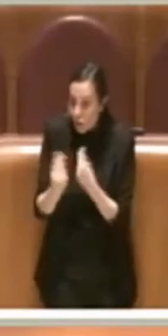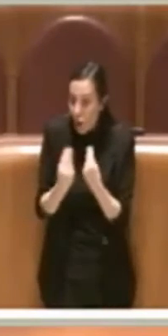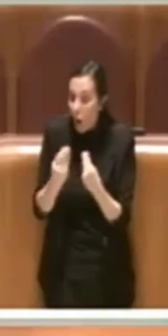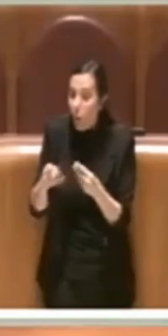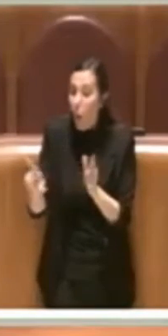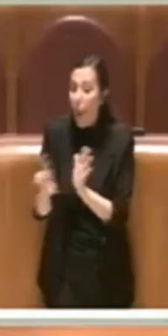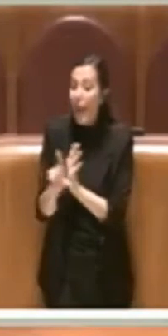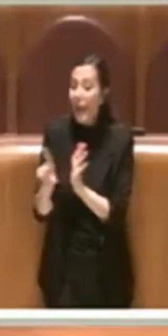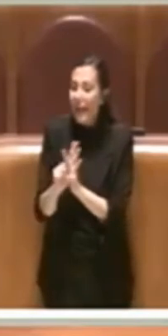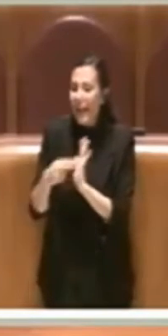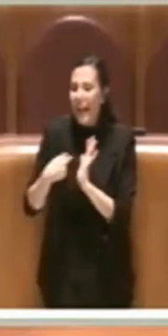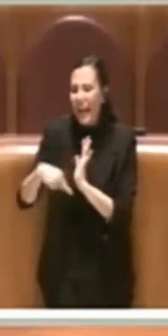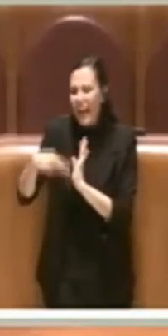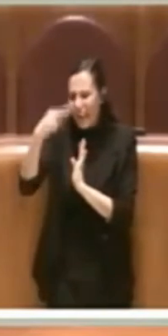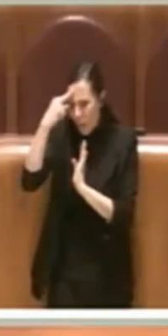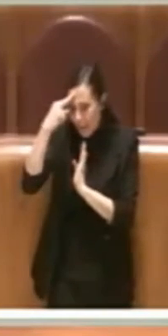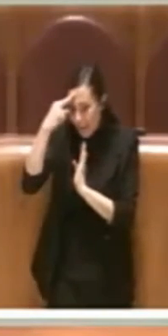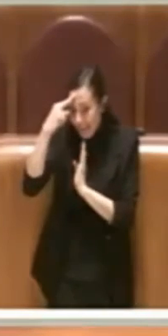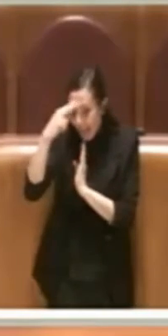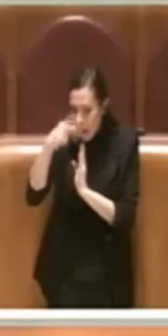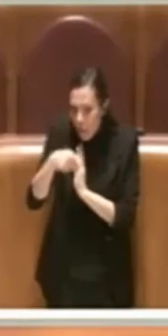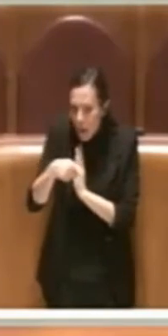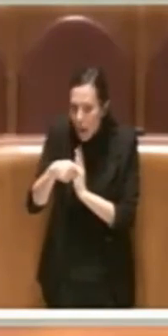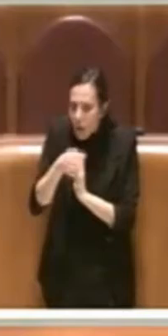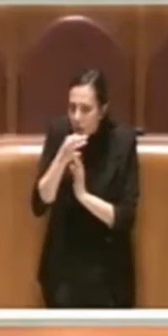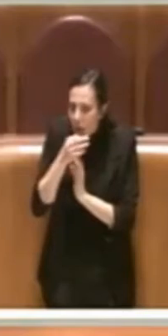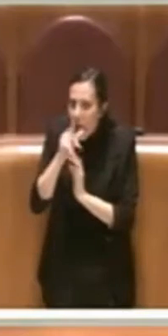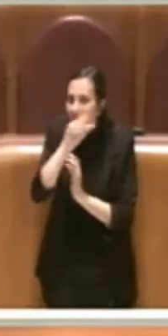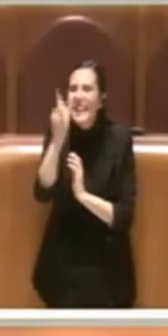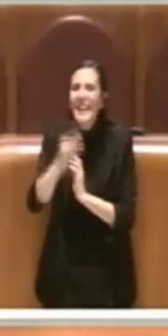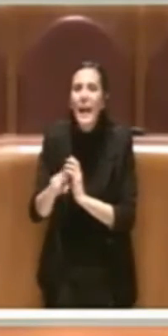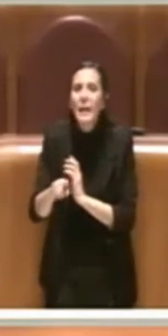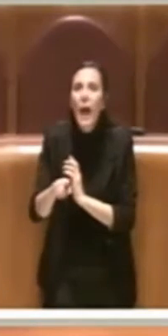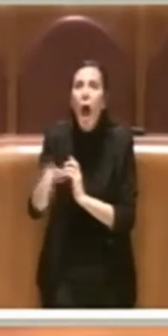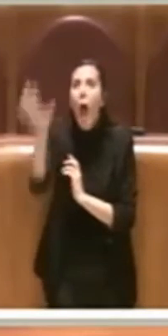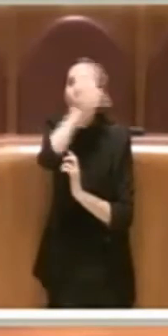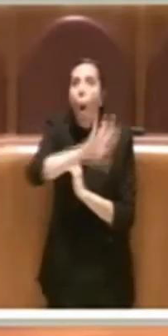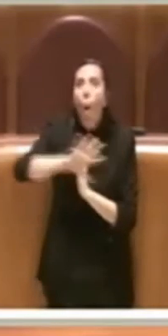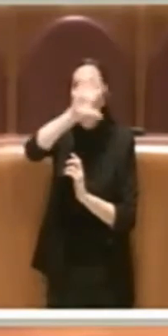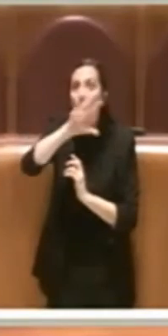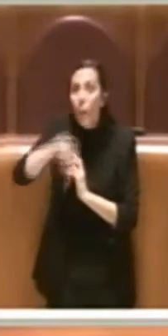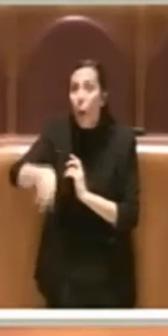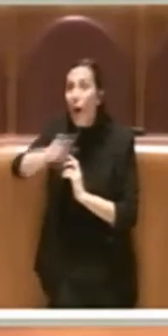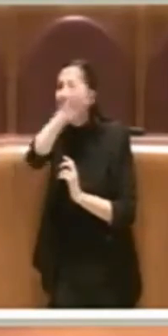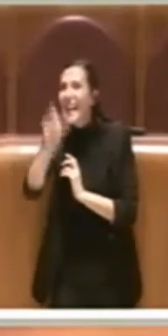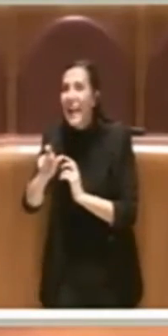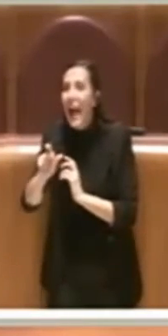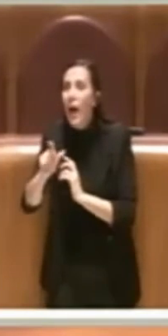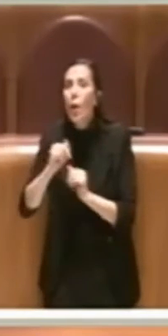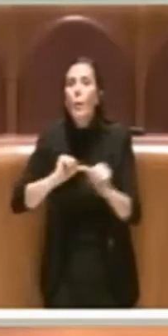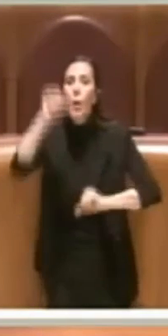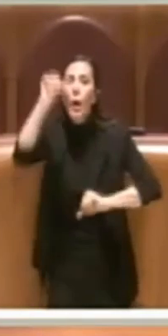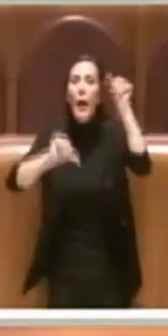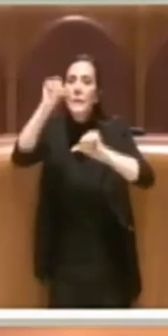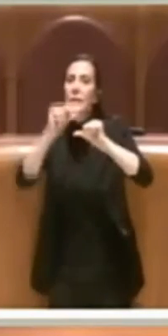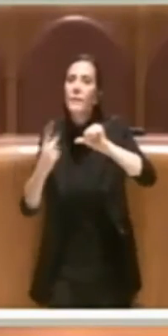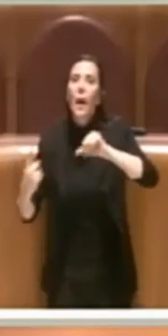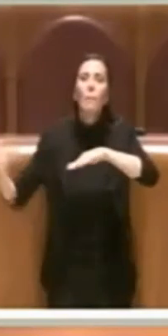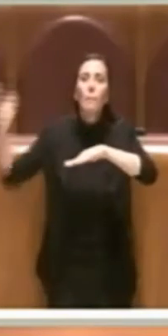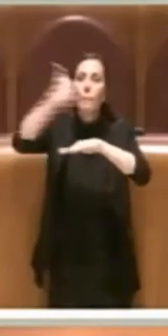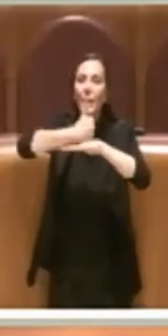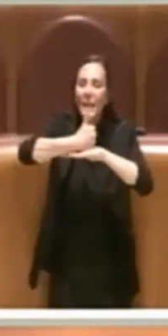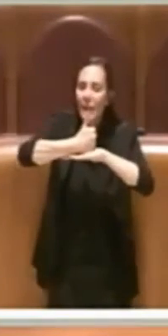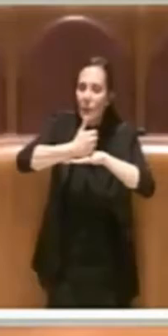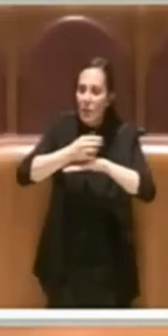Presidente. Ricordiamo che produce questi numeri qua. Gli italiani sono quelli che giocano di più in tutta Europa, siamo quindi al primo posto. Abbiamo un